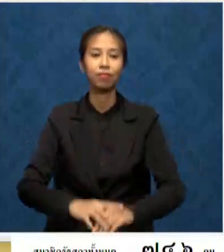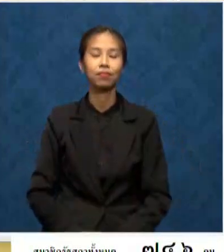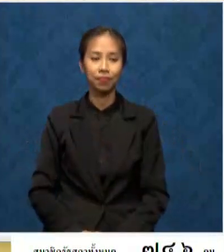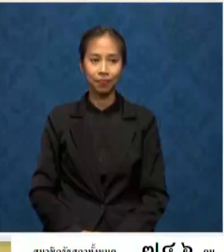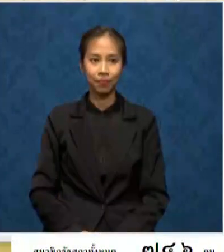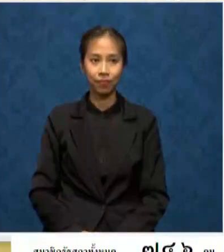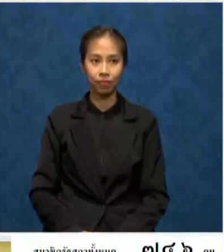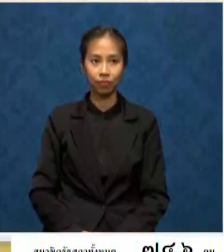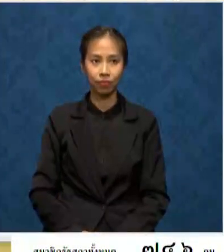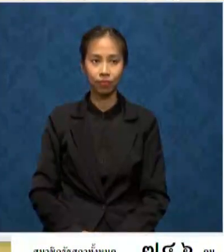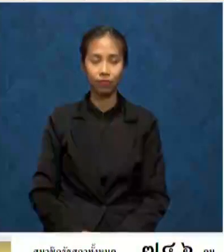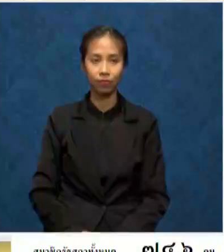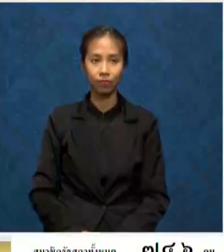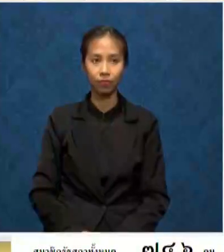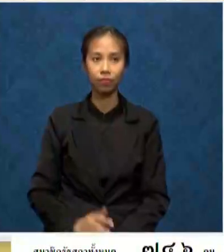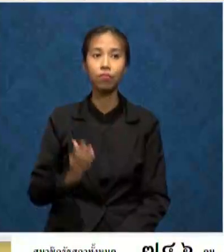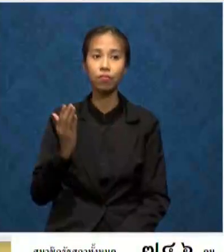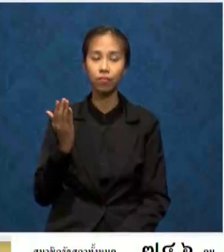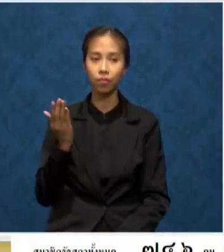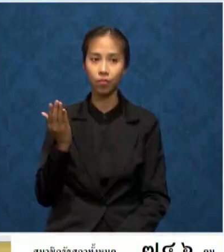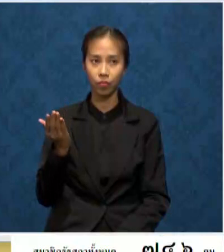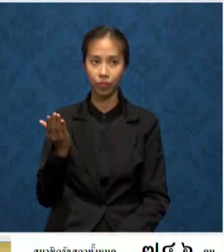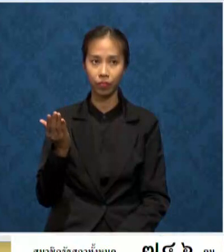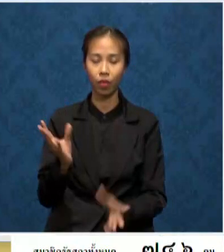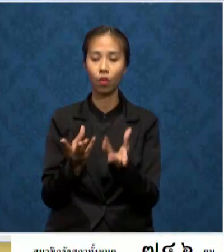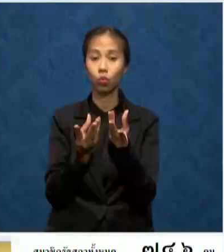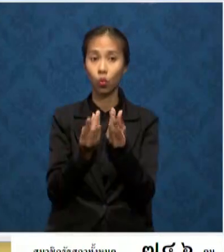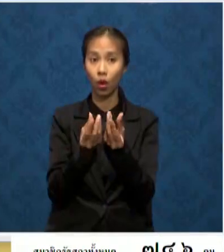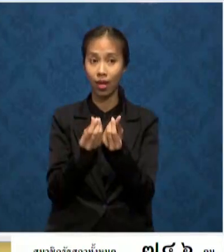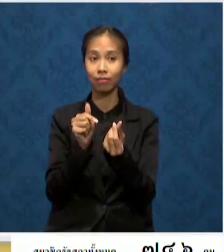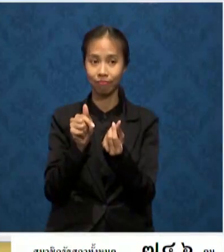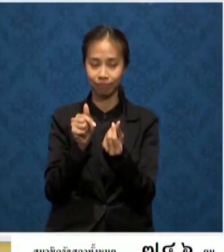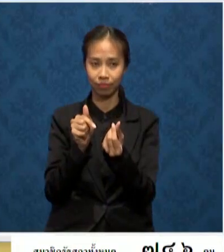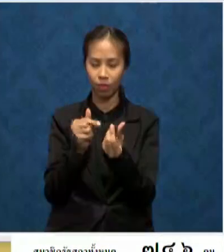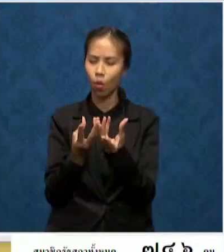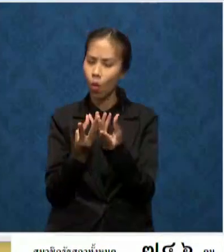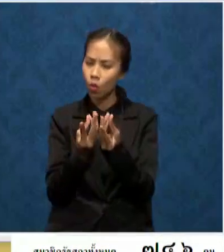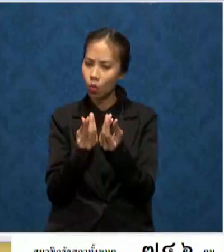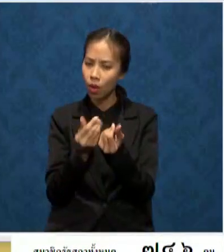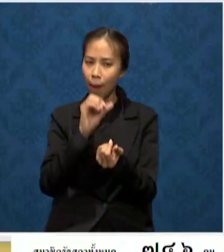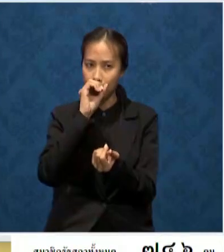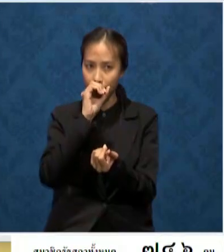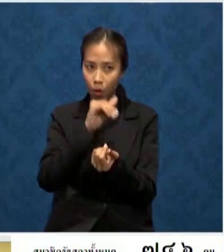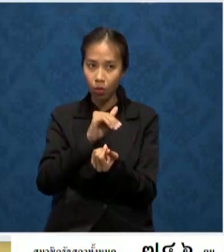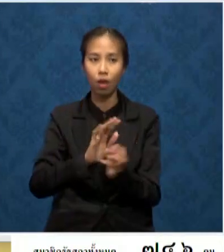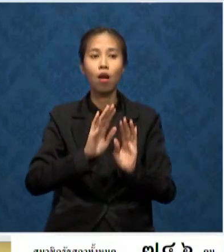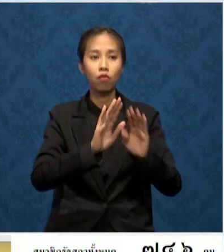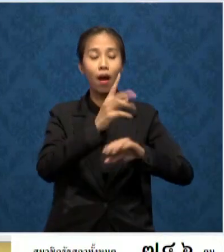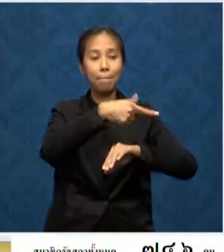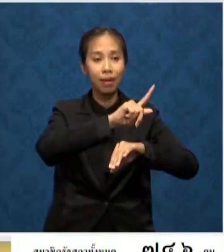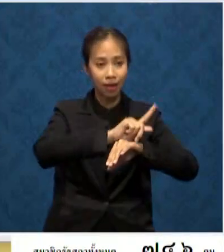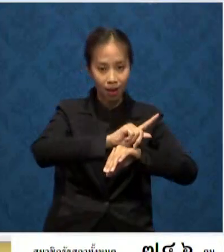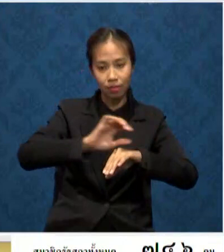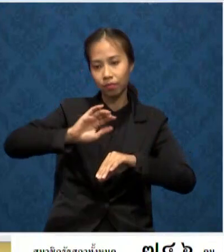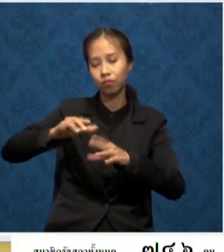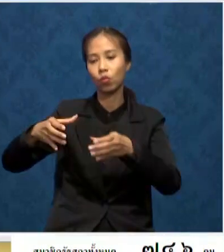ผมขอ luckilyที่หนึครัผมมีตัเลขที่อยากจะนำเสนอให้ท Brill. embraced ผ้ aconte Life ได้รับ accounting